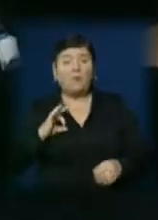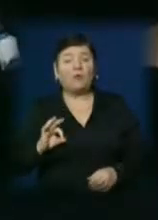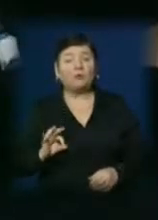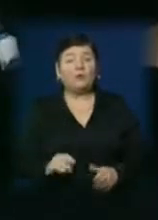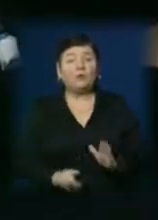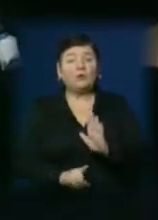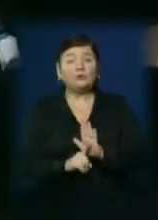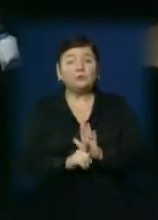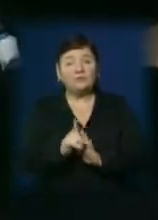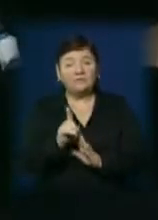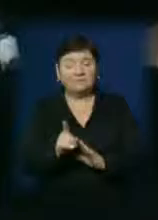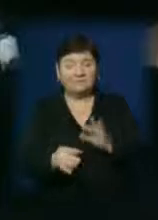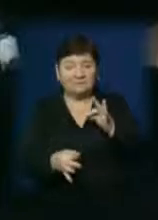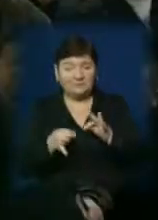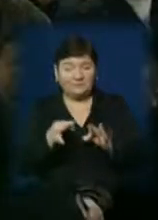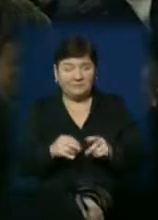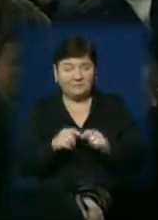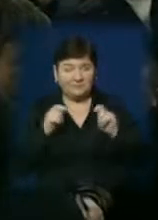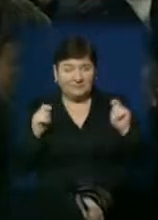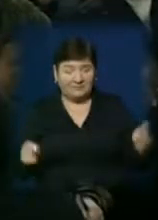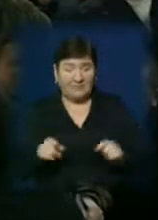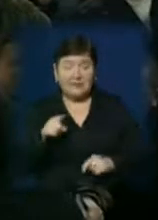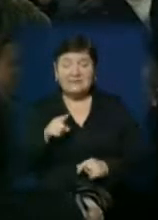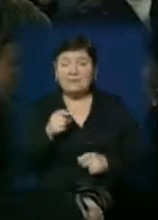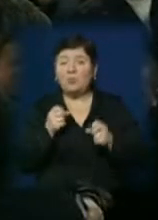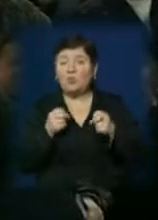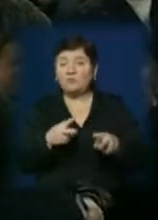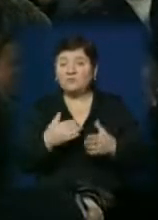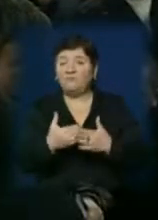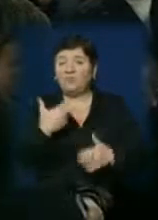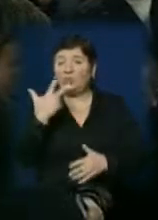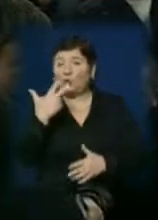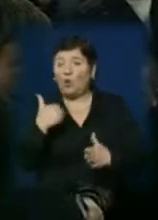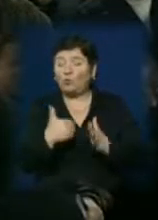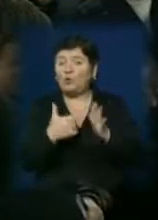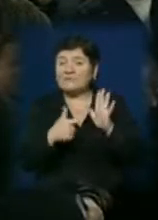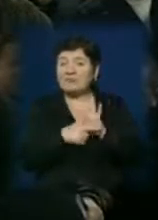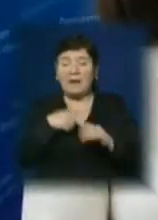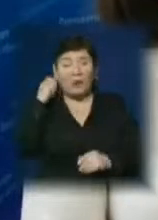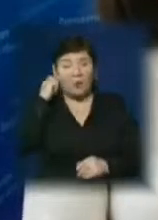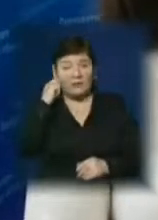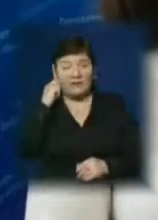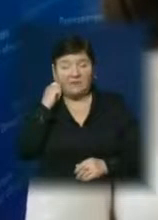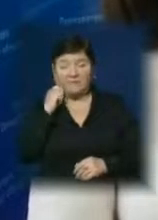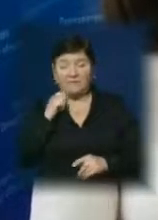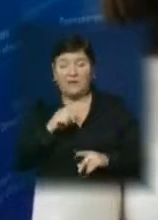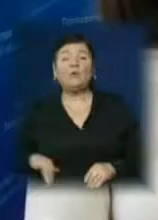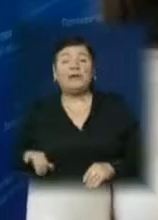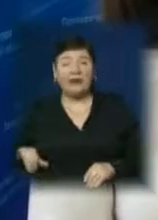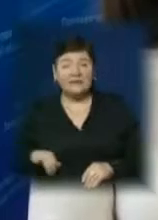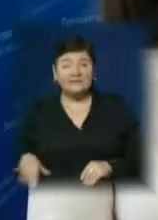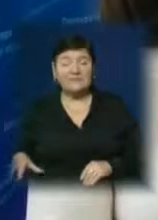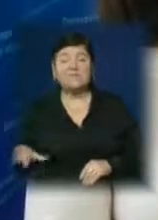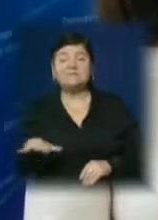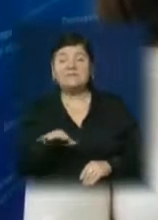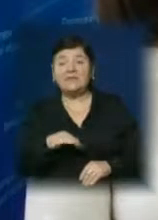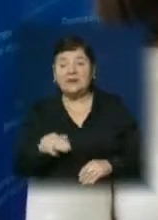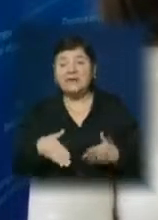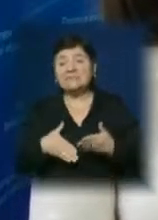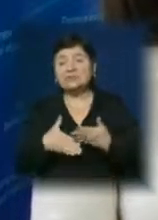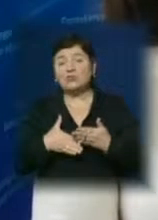кримінальне провадження. У разі доведення вини правосекторцям загрожує від 3 до 7 років позбавлення волі. Прокуратурою Закарпатської області оголошено